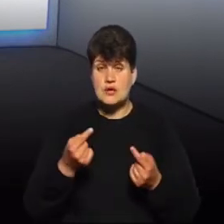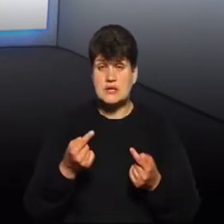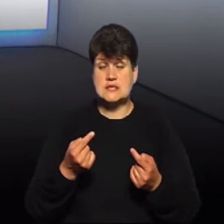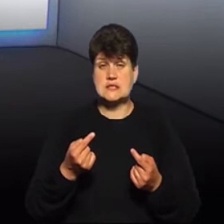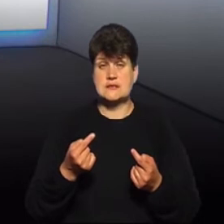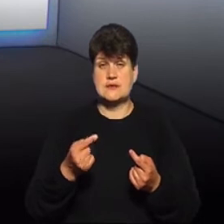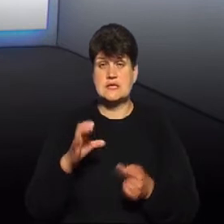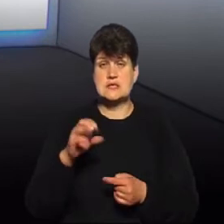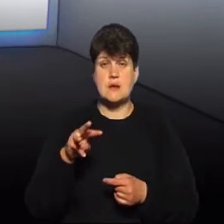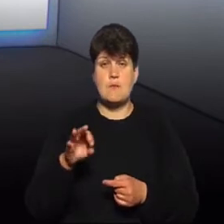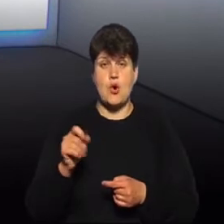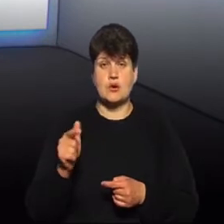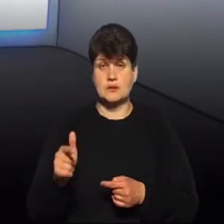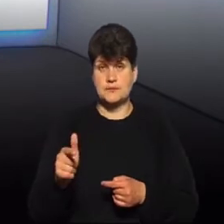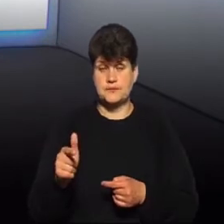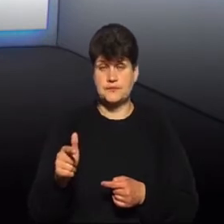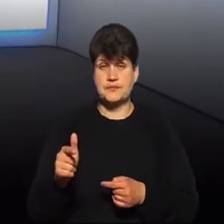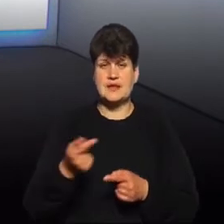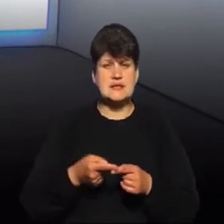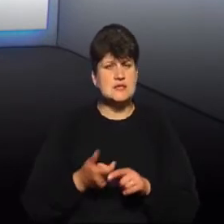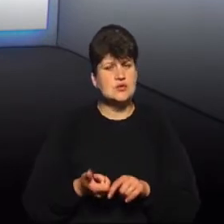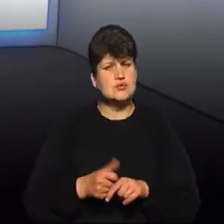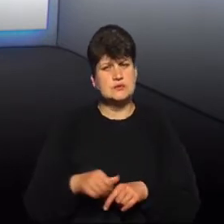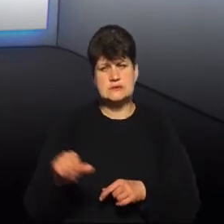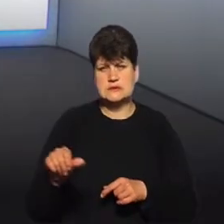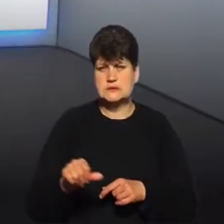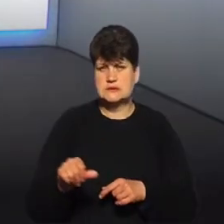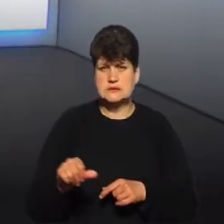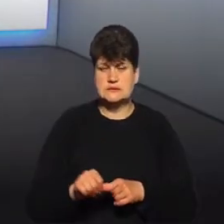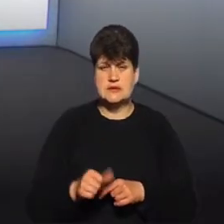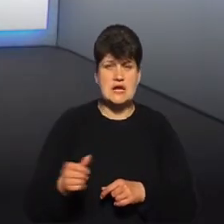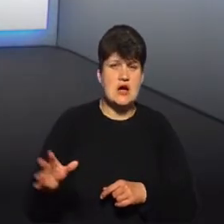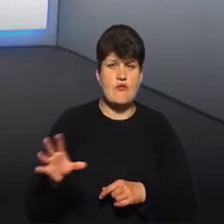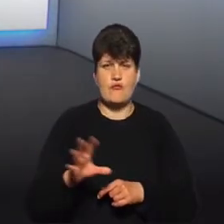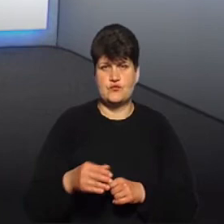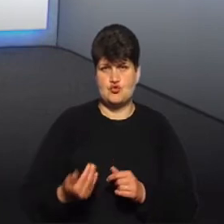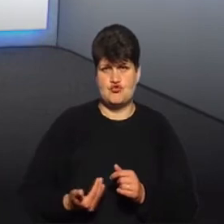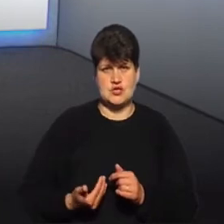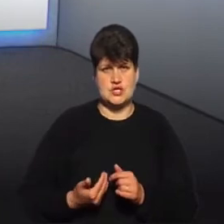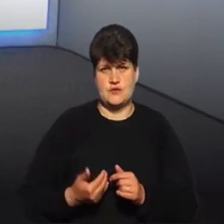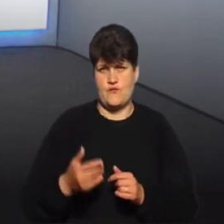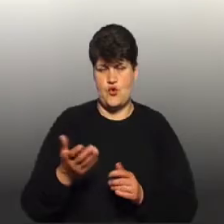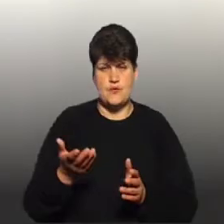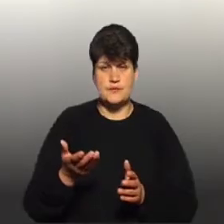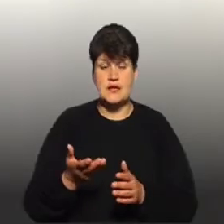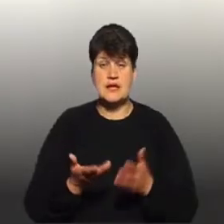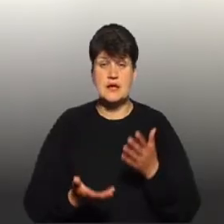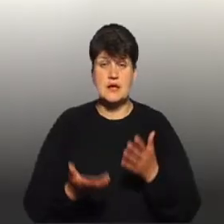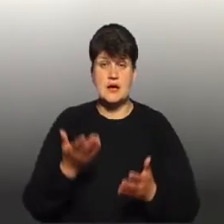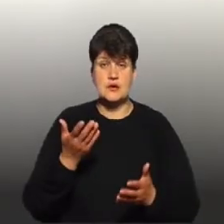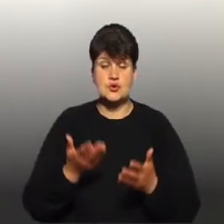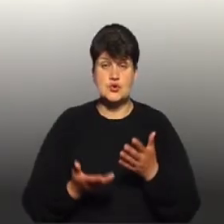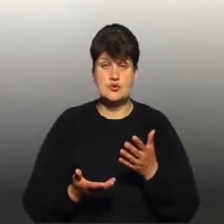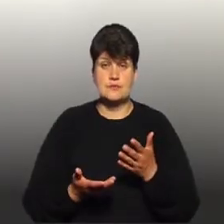смогу, надзвичайно шкідливого явища для всього живого. І, звичайно, якщо десь